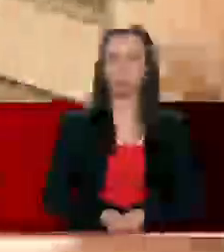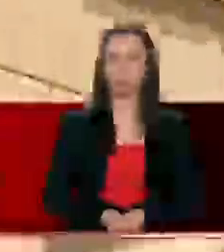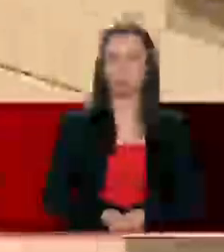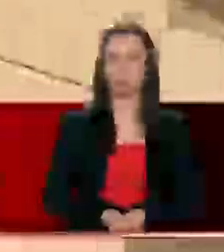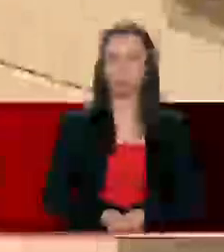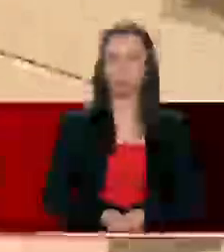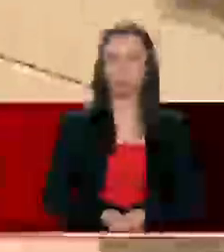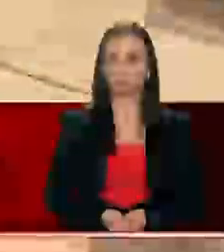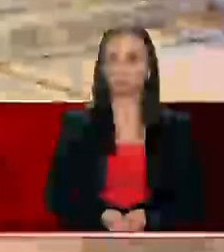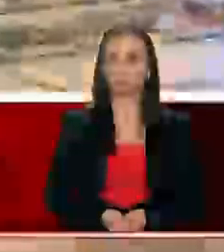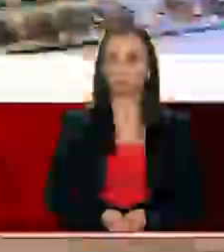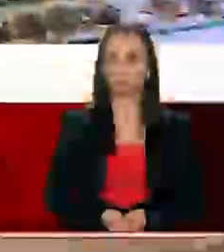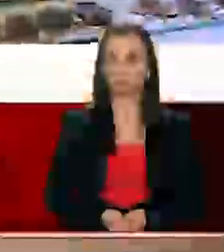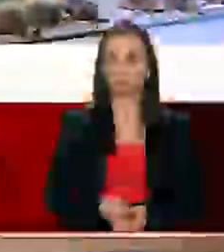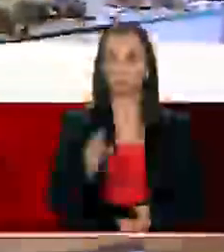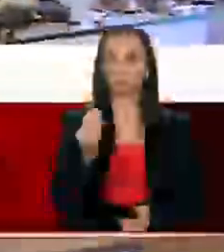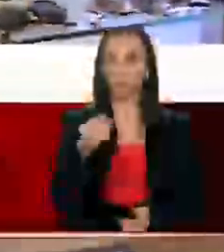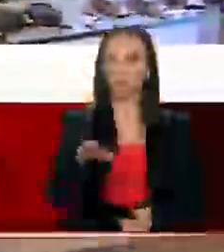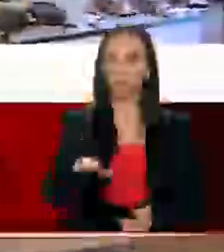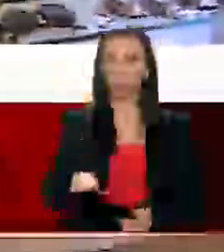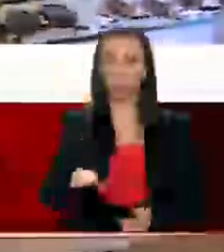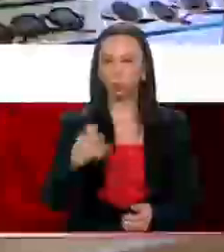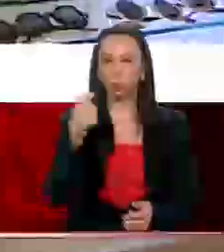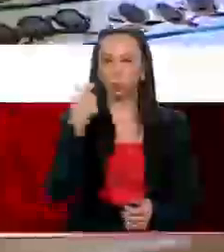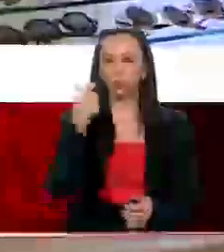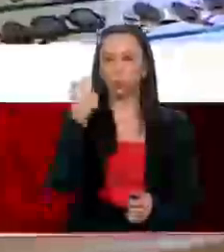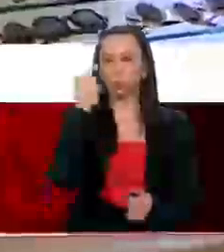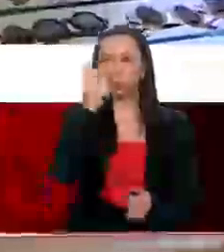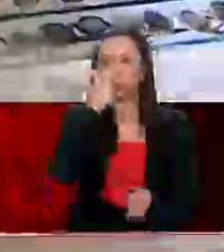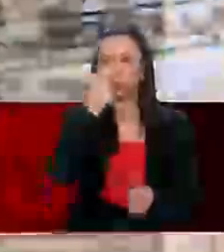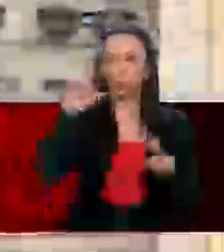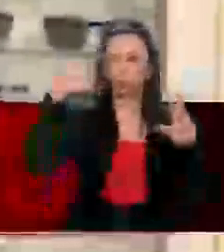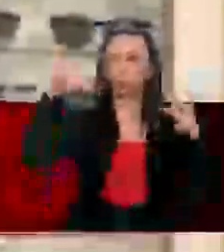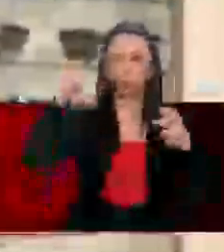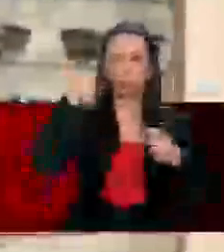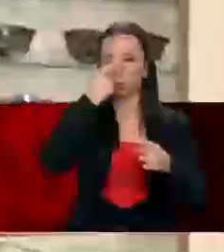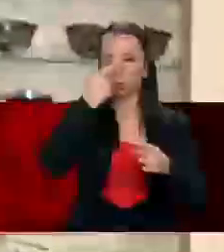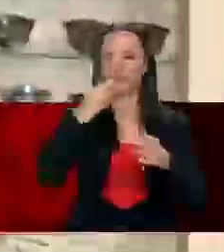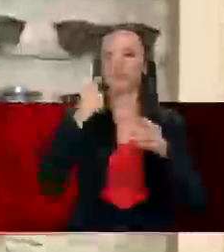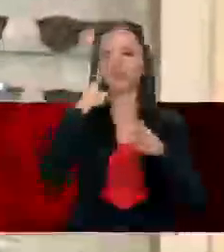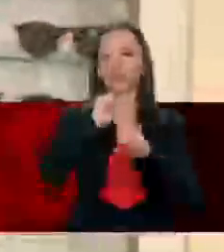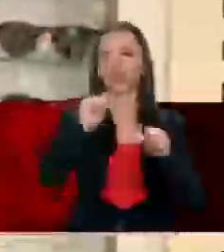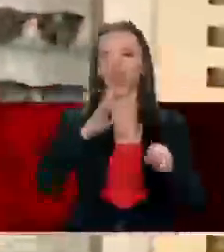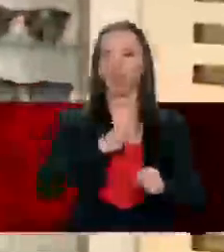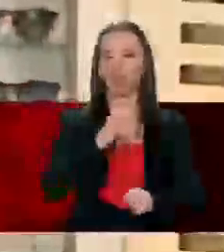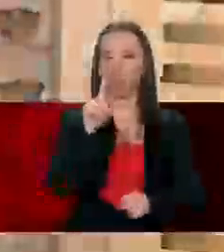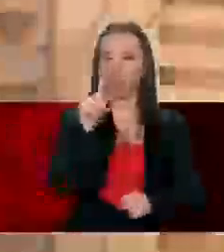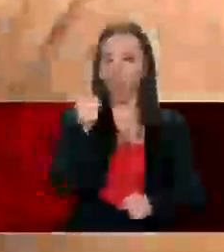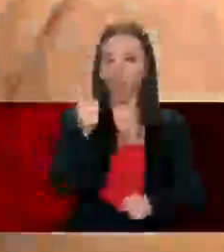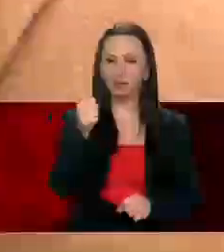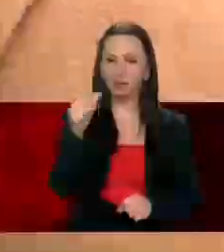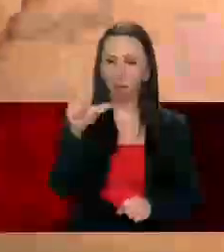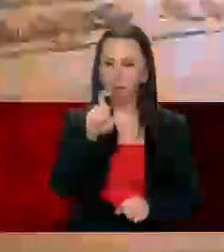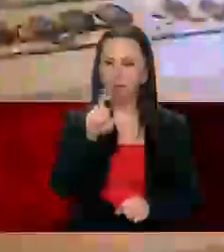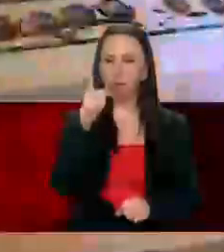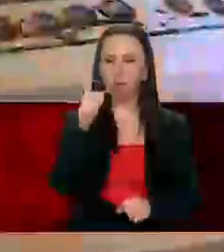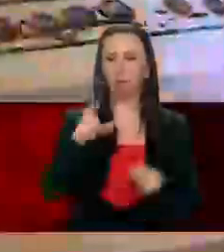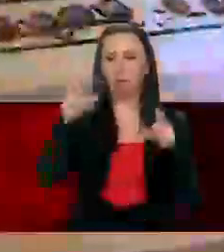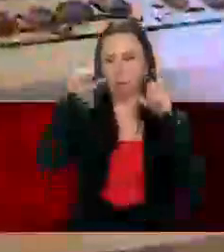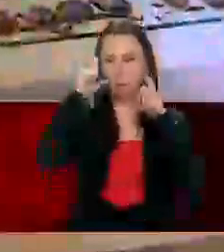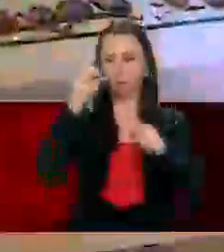Çok güzel oldu. Çocuğa gözlerine büyük ölçüde zarar veriyor. İlk güneş gözlüğünü 16 aylıkken almıştık.